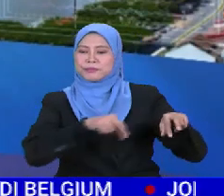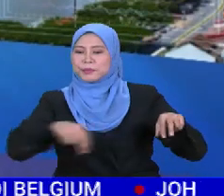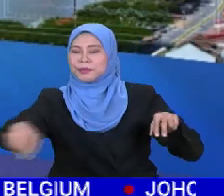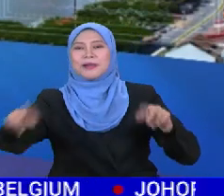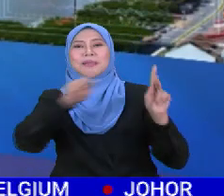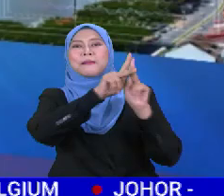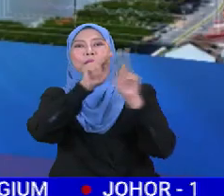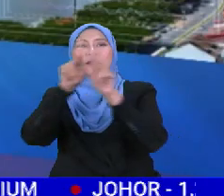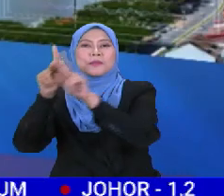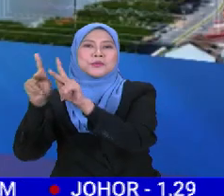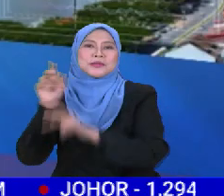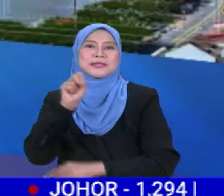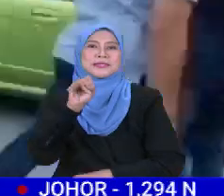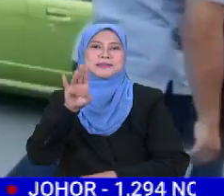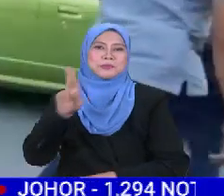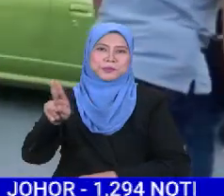di Sibu.